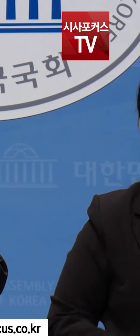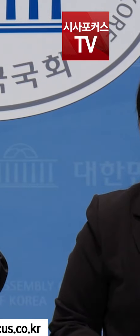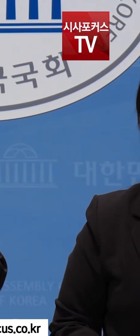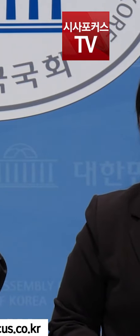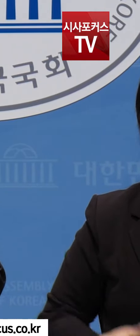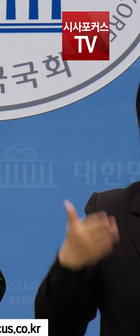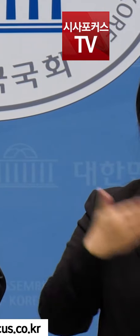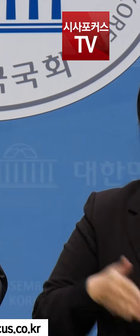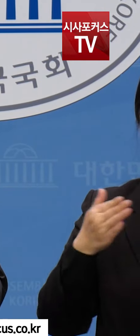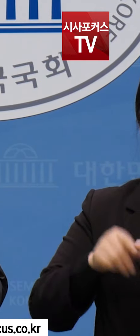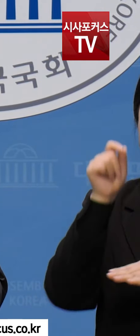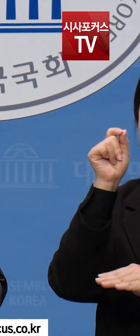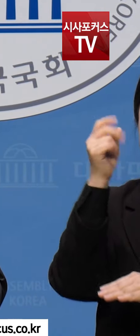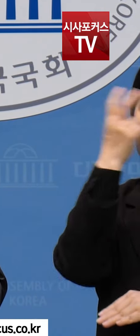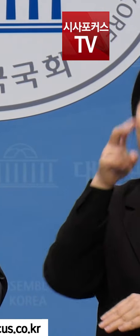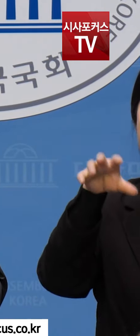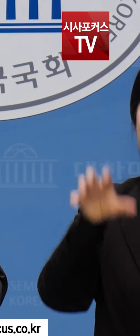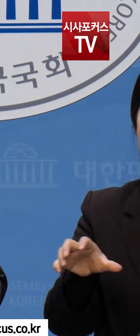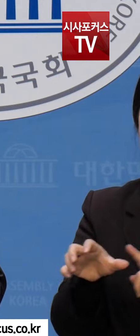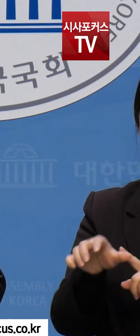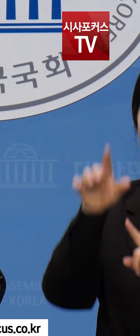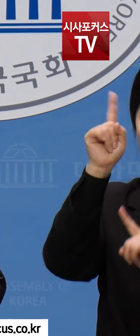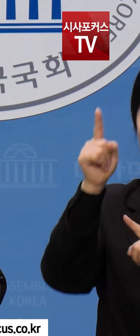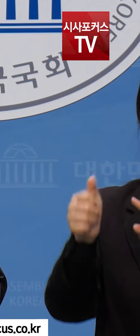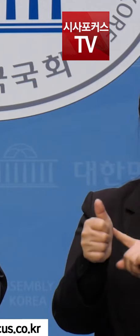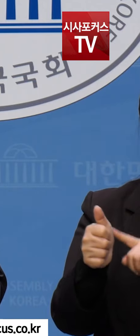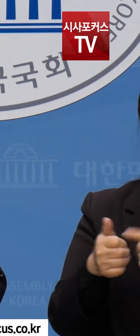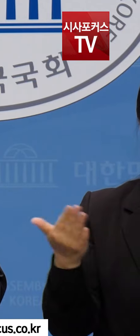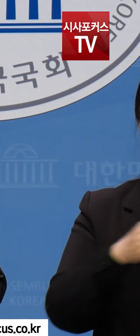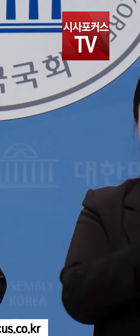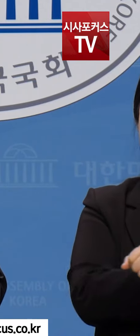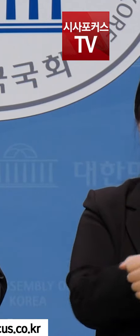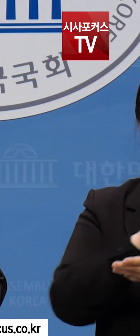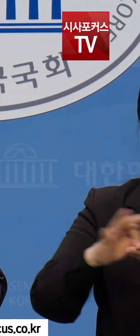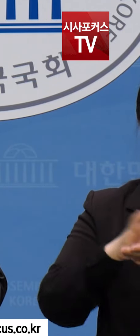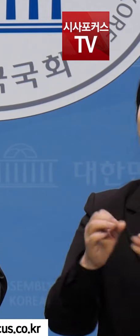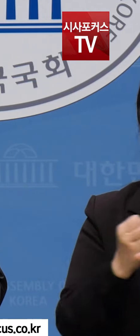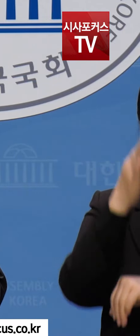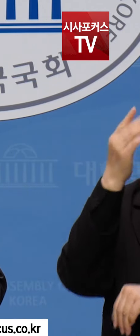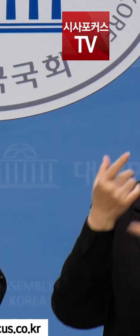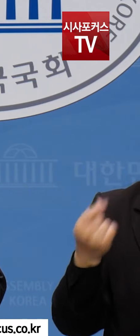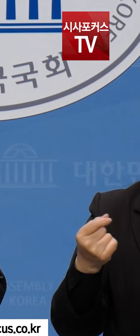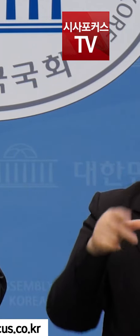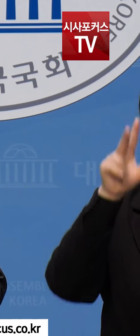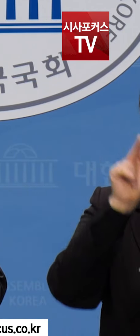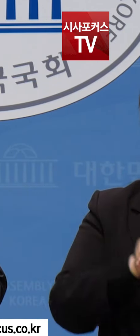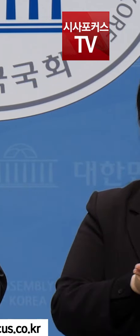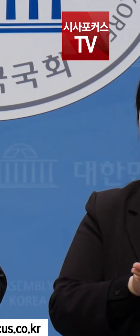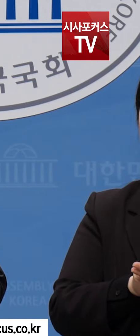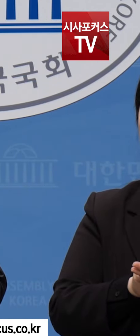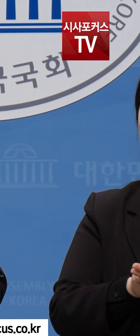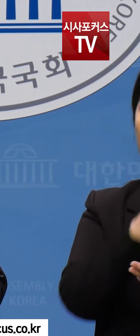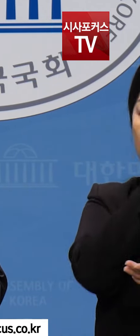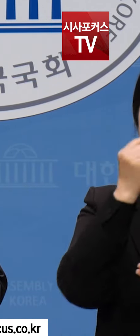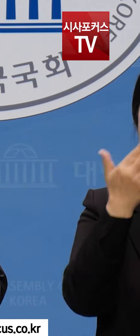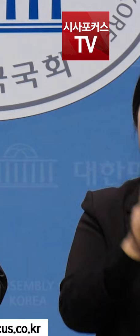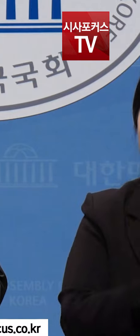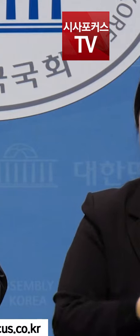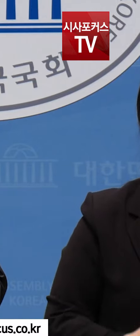공수처 수사로 이 전 장관의 직권남용 혐의는 이미 상당 부분 드러났습니다. 이 전